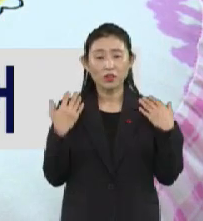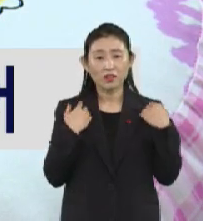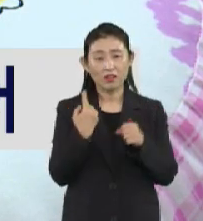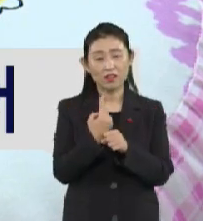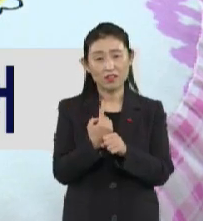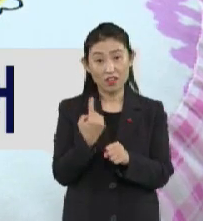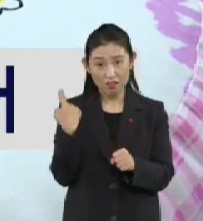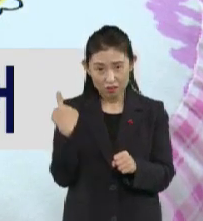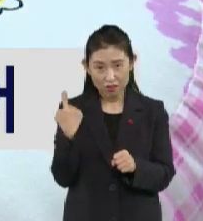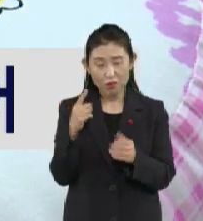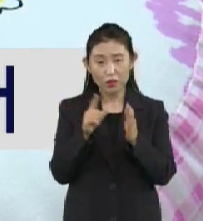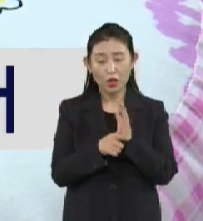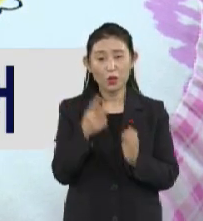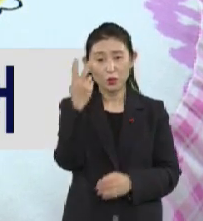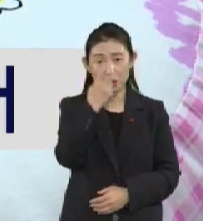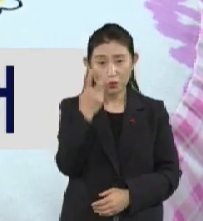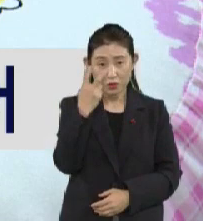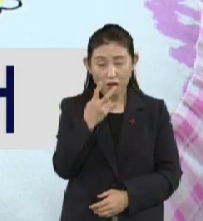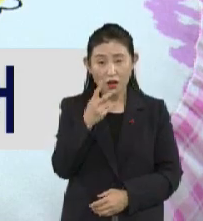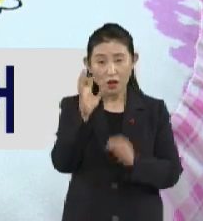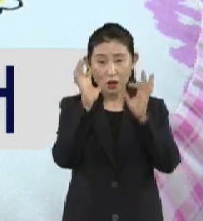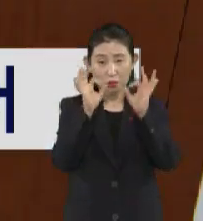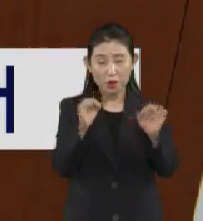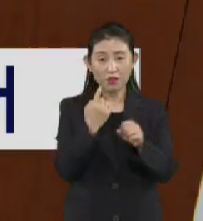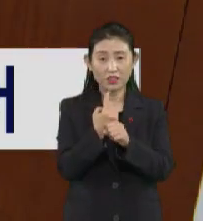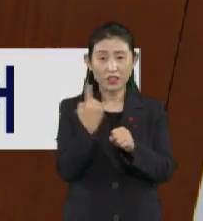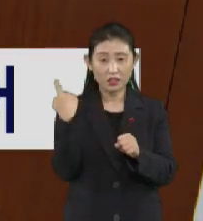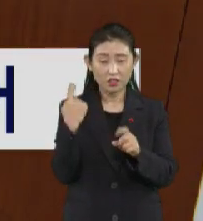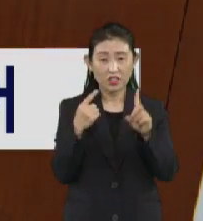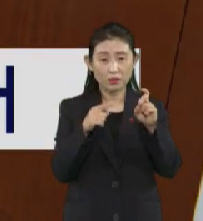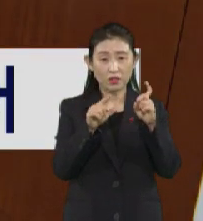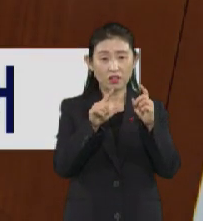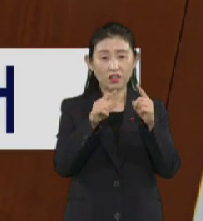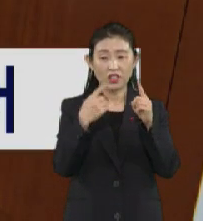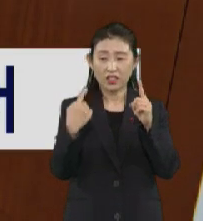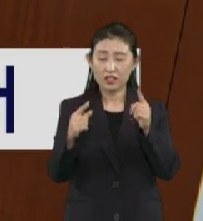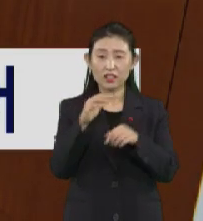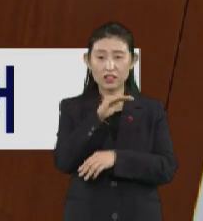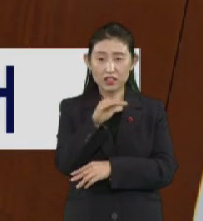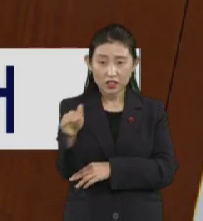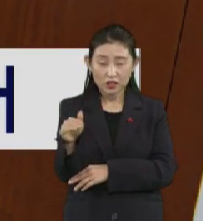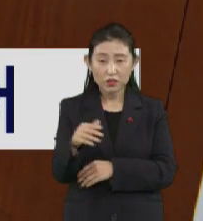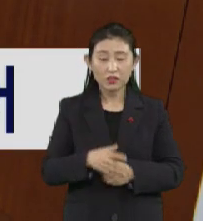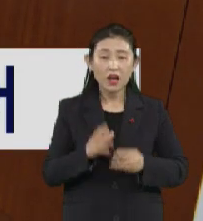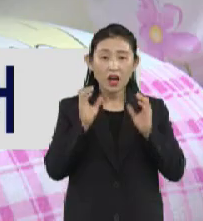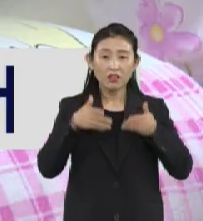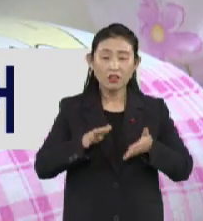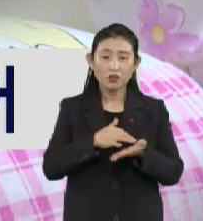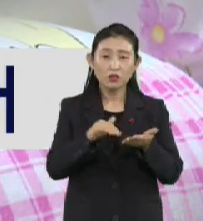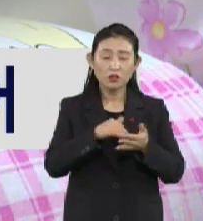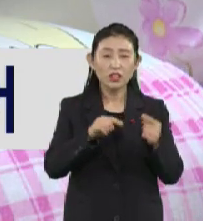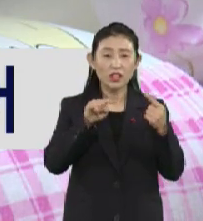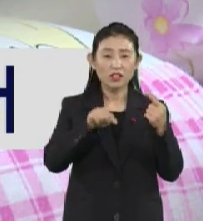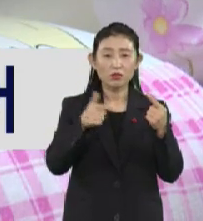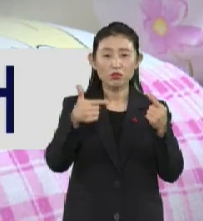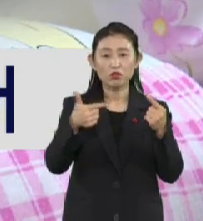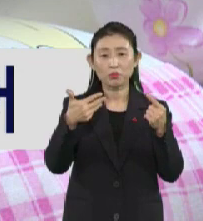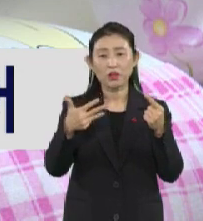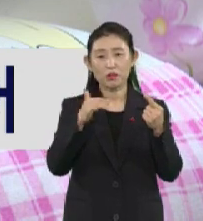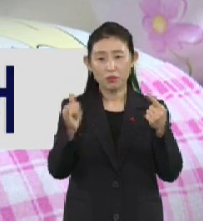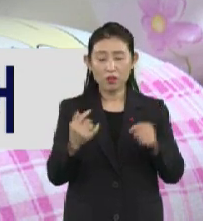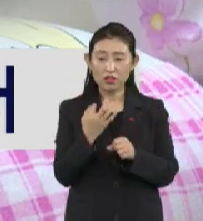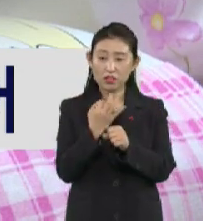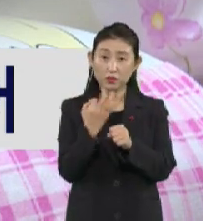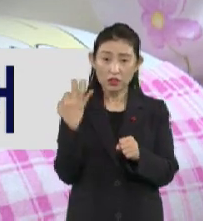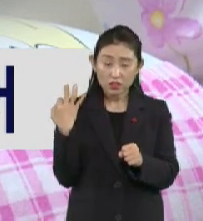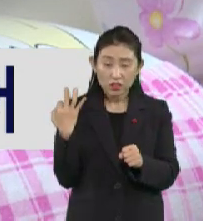2020 인구주택 총조사 표본 집계 결과 지난해 11월 1일 기준 기혼 여성의 기대 자녀 수는 1.68명으로